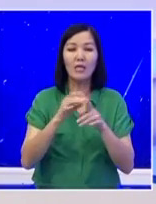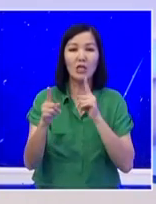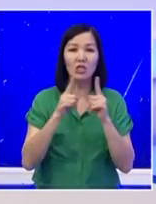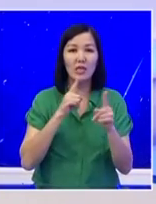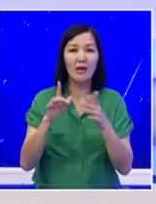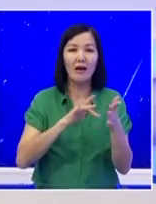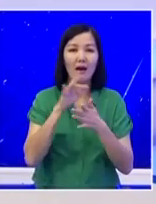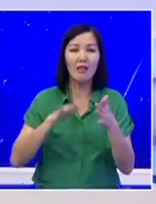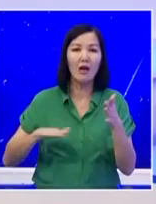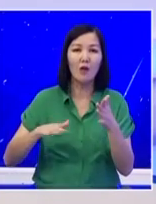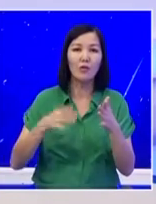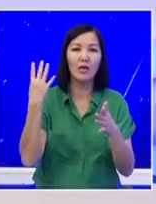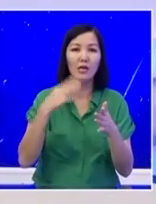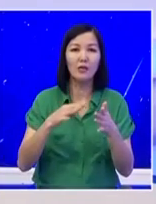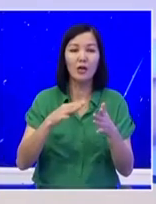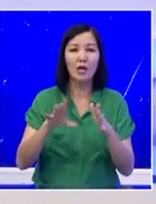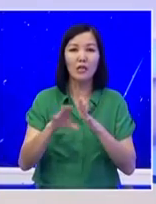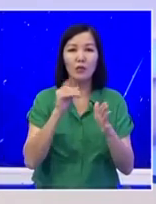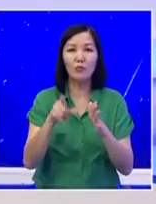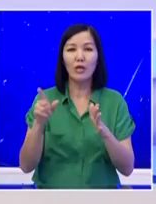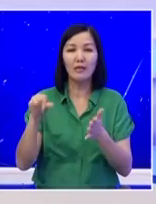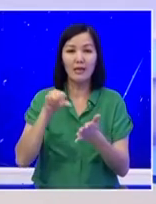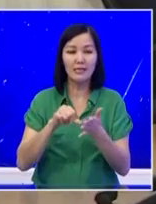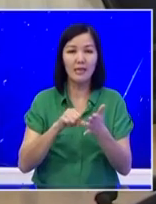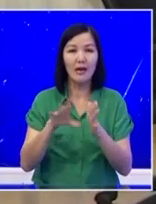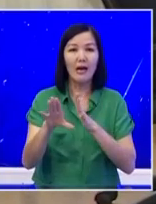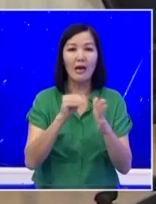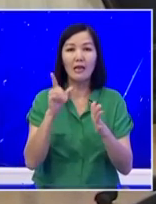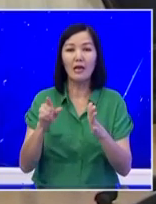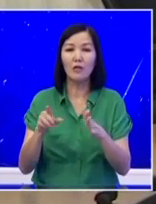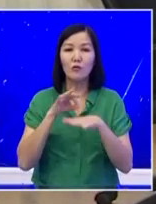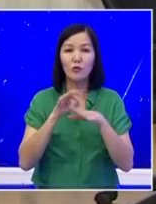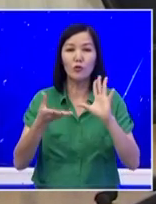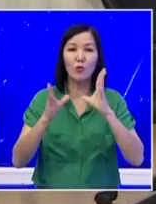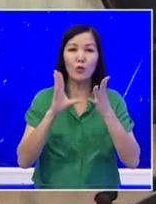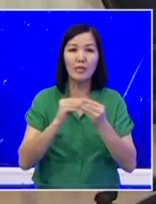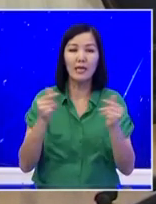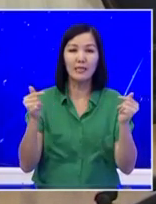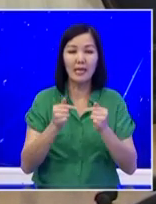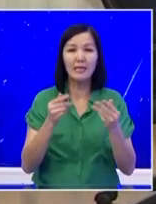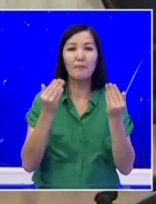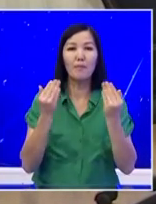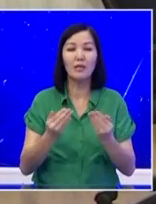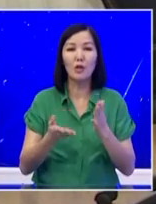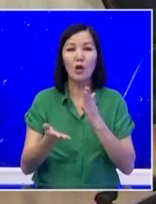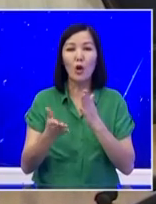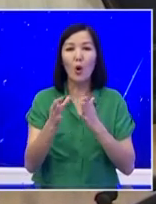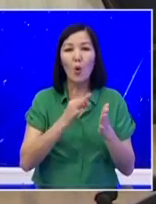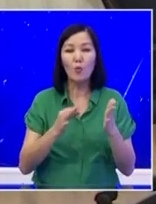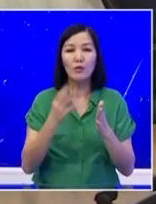жиынға қала ауданның 40-қа жуық депутаты қатысты. Халық қалаулыларының жүргізген қорытындысына сәйкес, былтыр